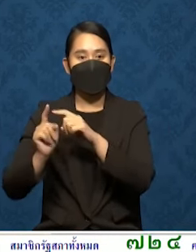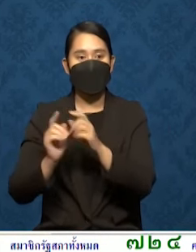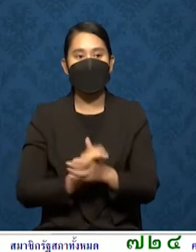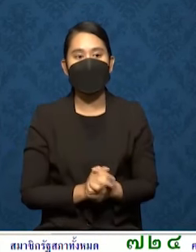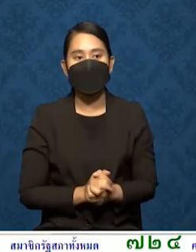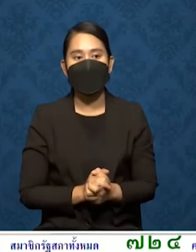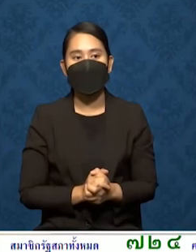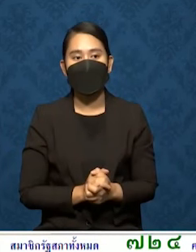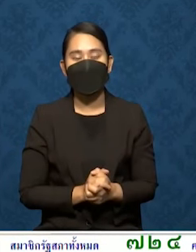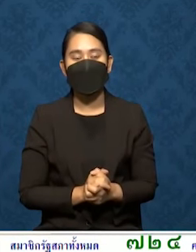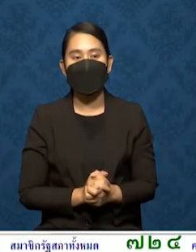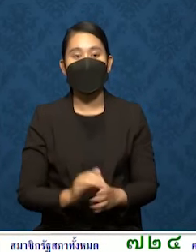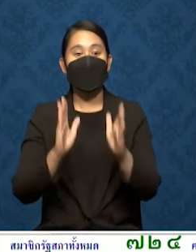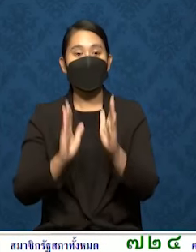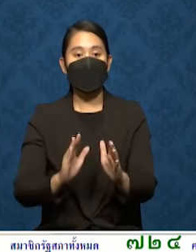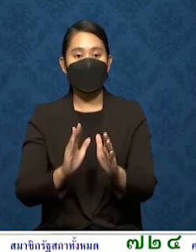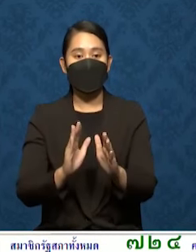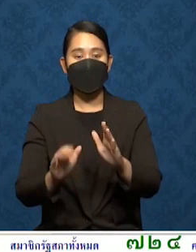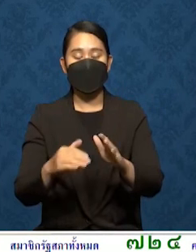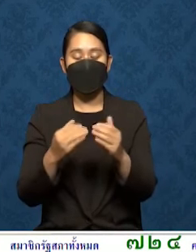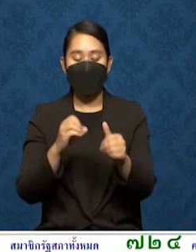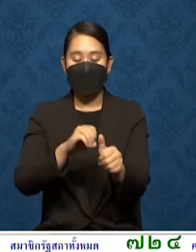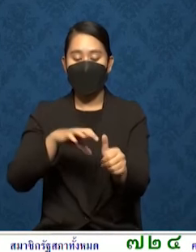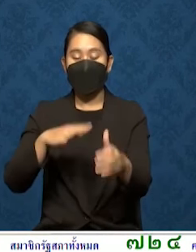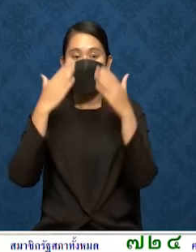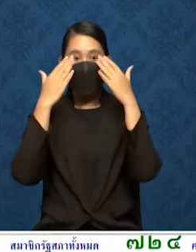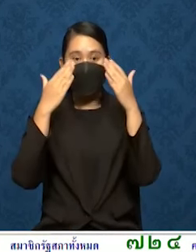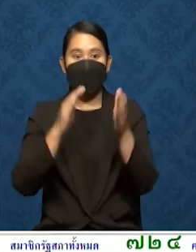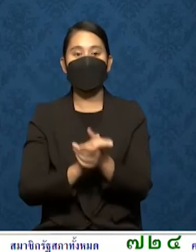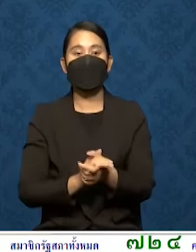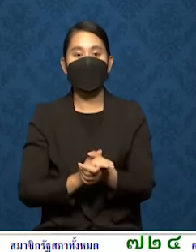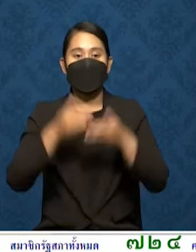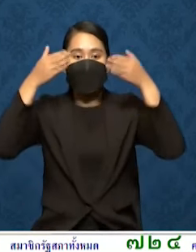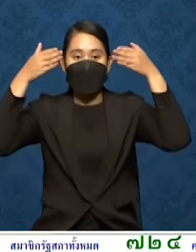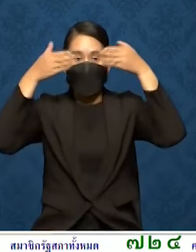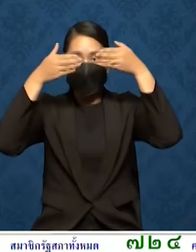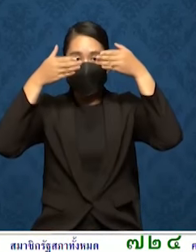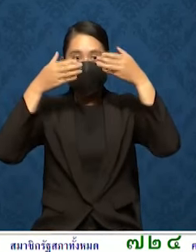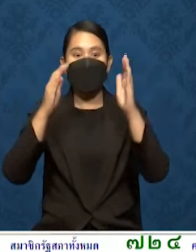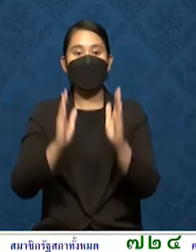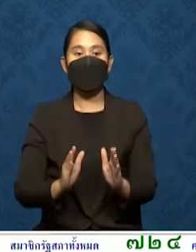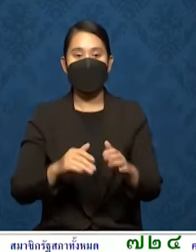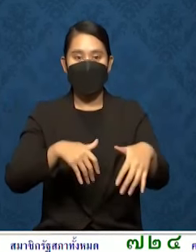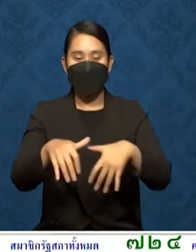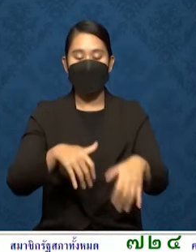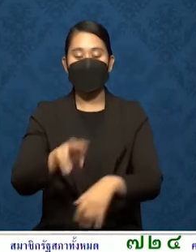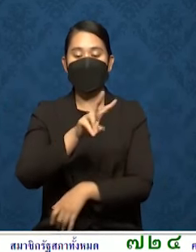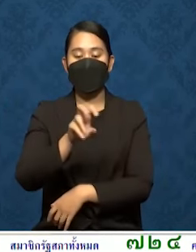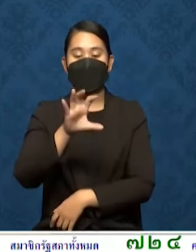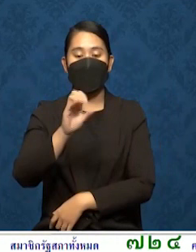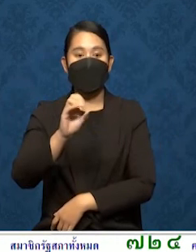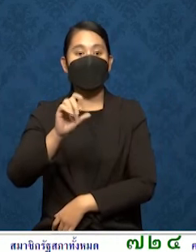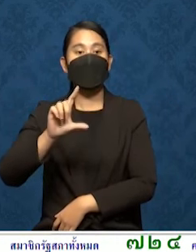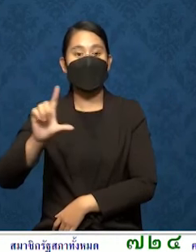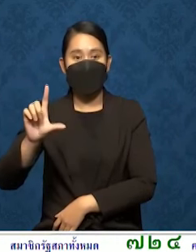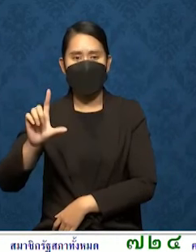ป็นผู้นำศาสนาในประเทศอินโดนีเซียที่มีประชากร250ล้านคนนั้นเวลา